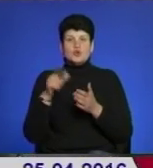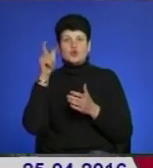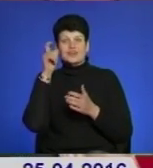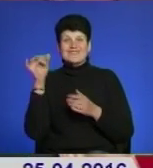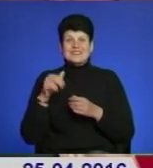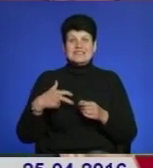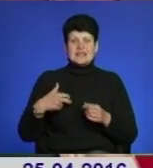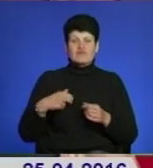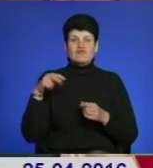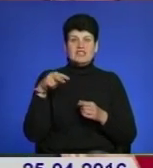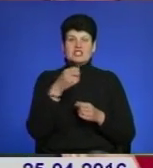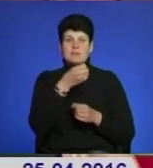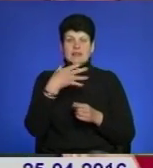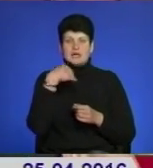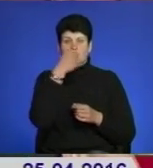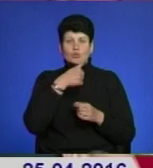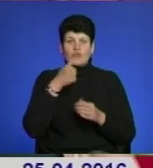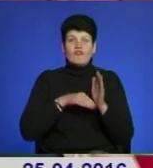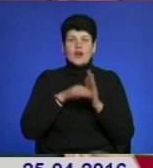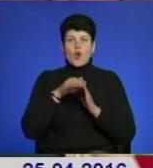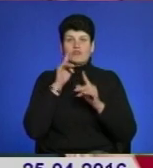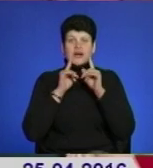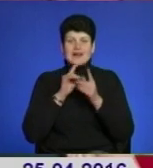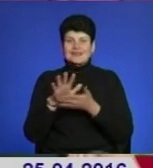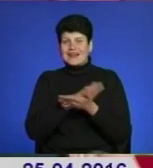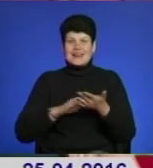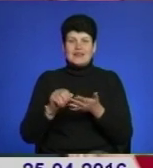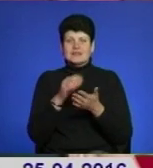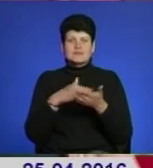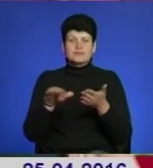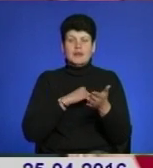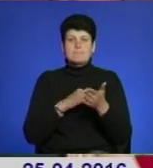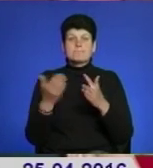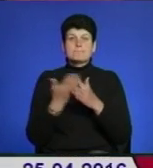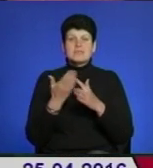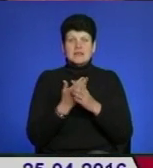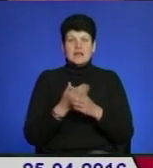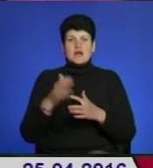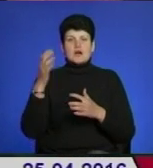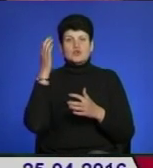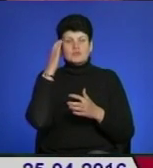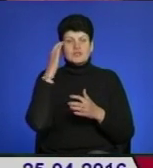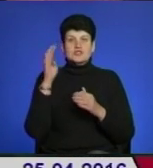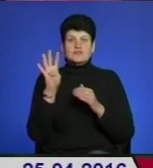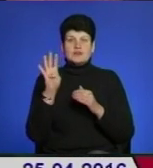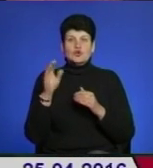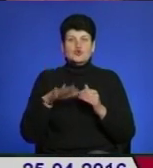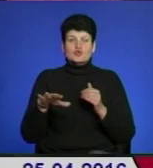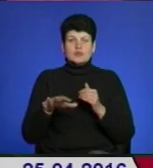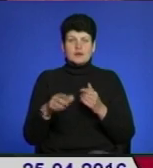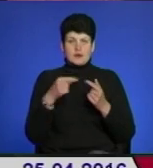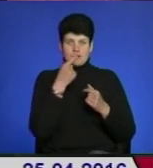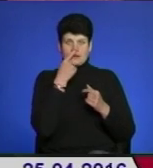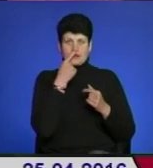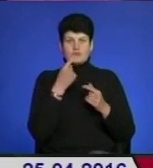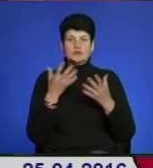Заліщики. У 2015-му Верховна Рада ліквідувала пільги для чорнобильців 4-ї зони, а днями президент наклав вето на